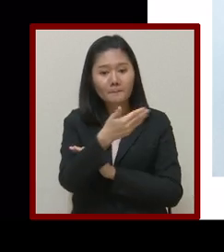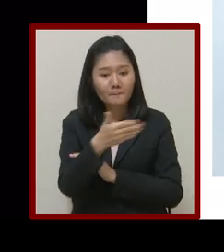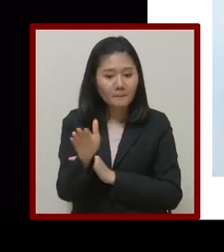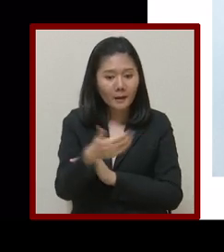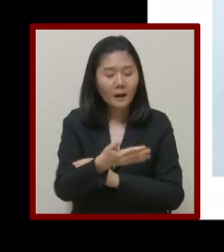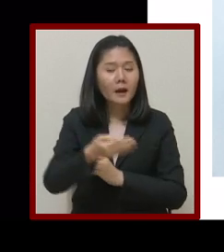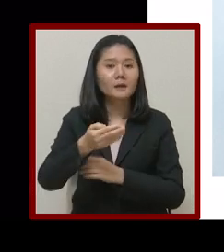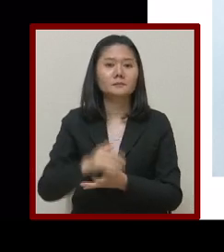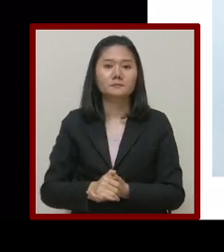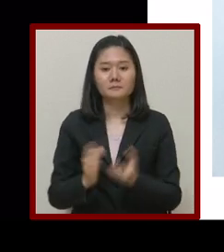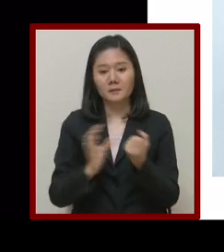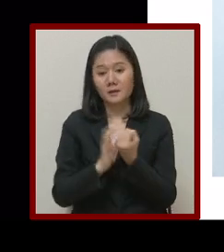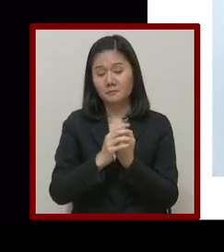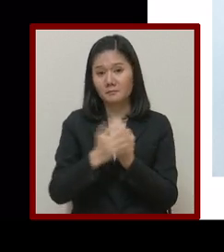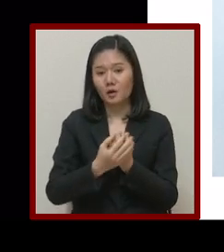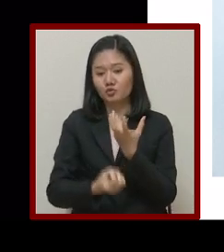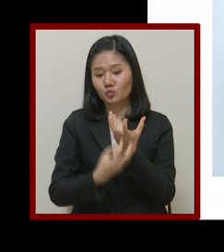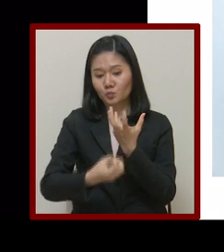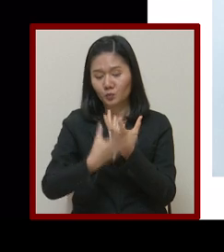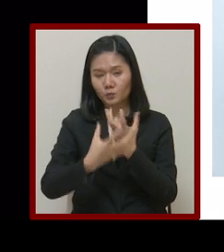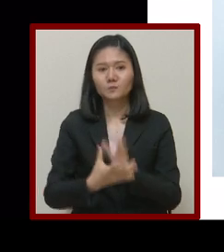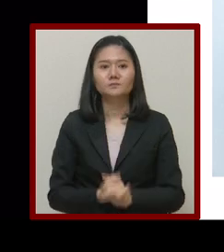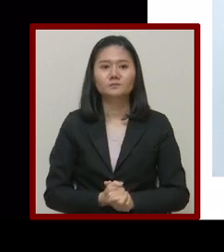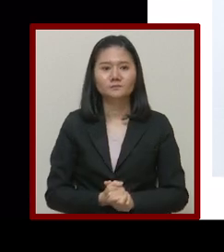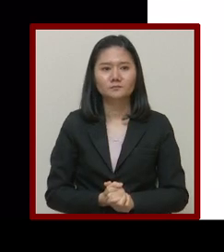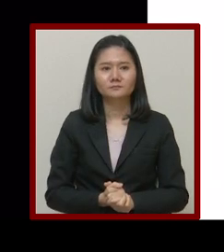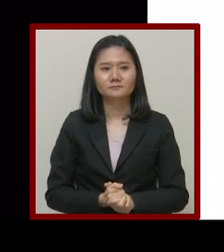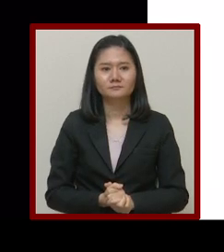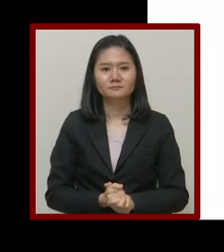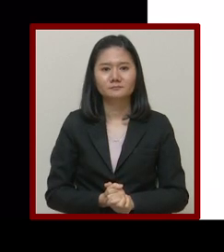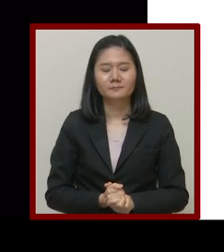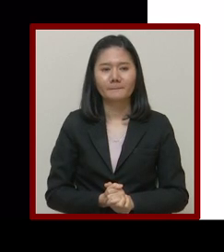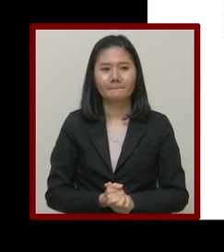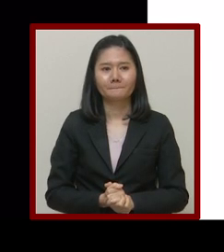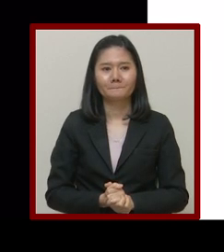วก็มีผักต้มผักลวกนะคะ